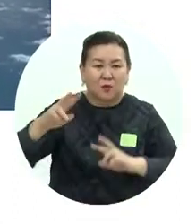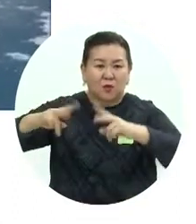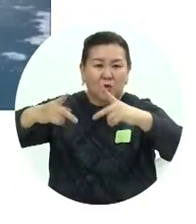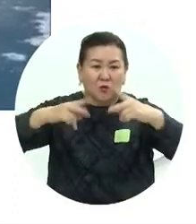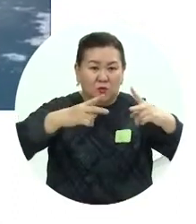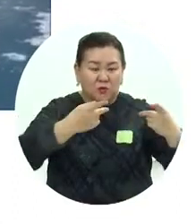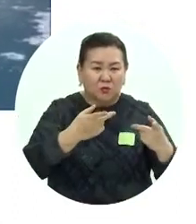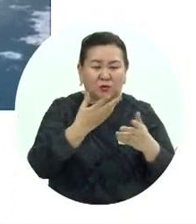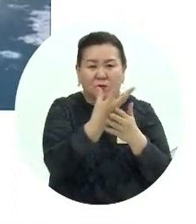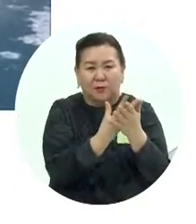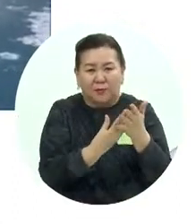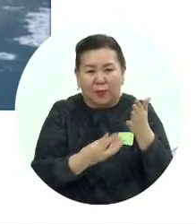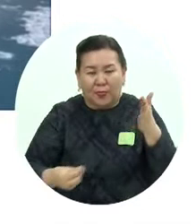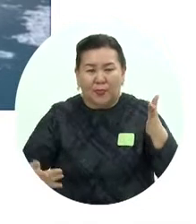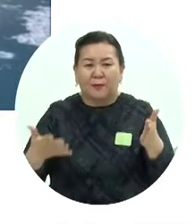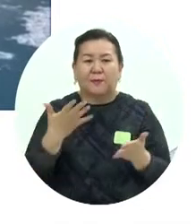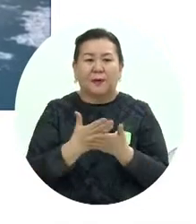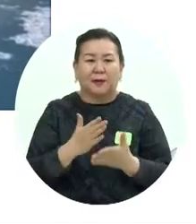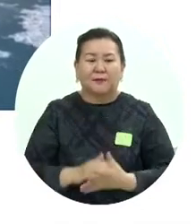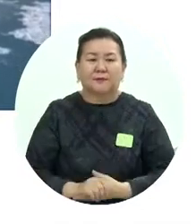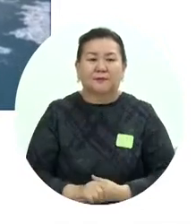соёлын жилдэл хүчинтэй өгт болсон.